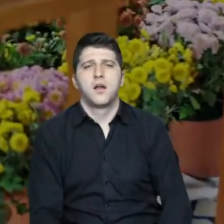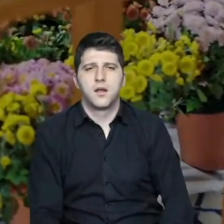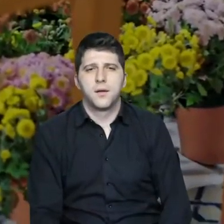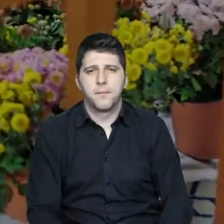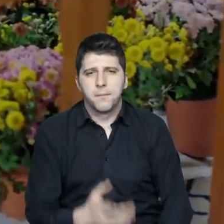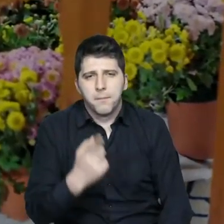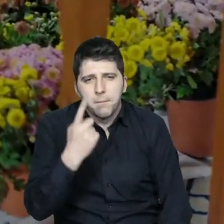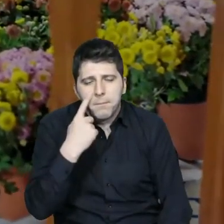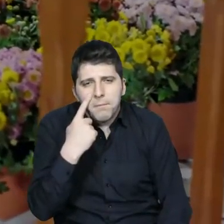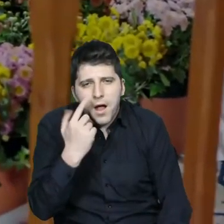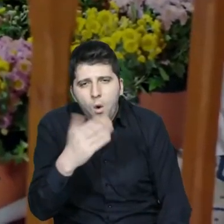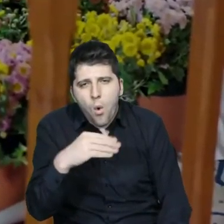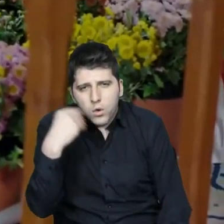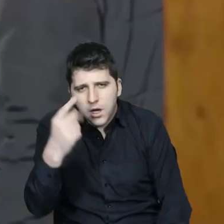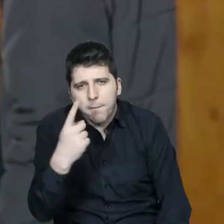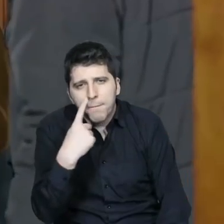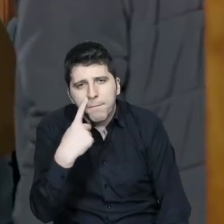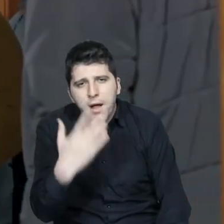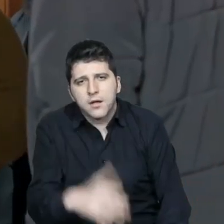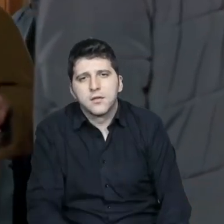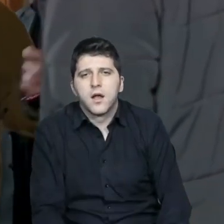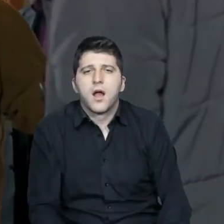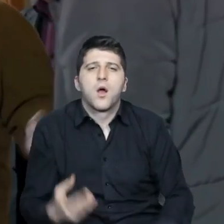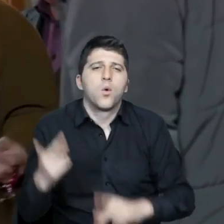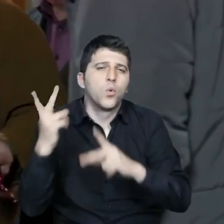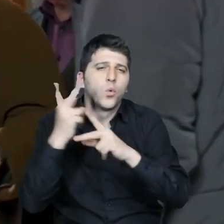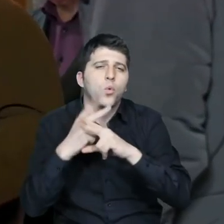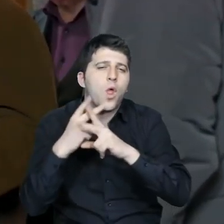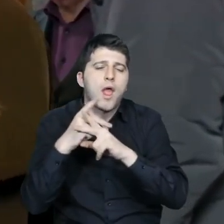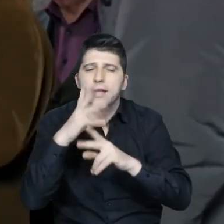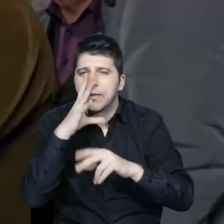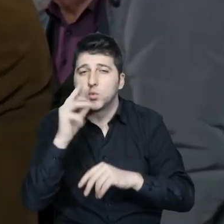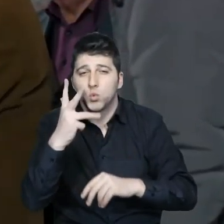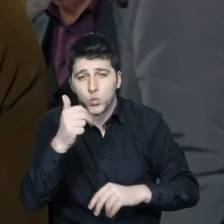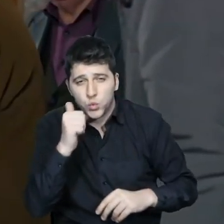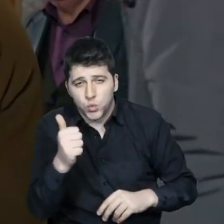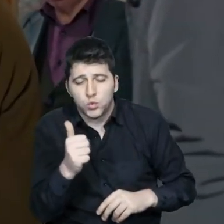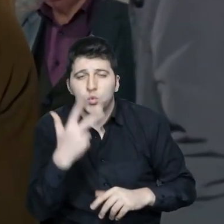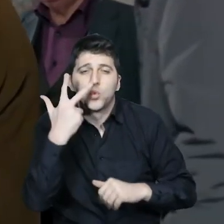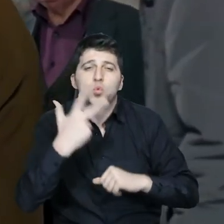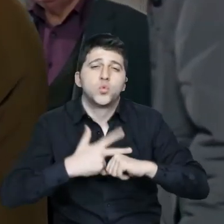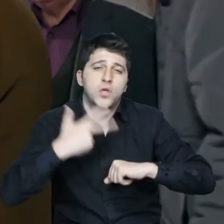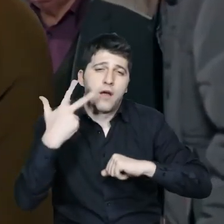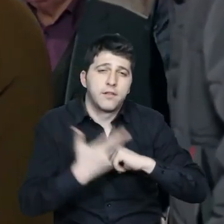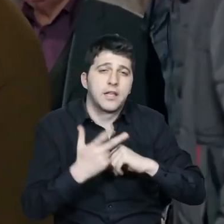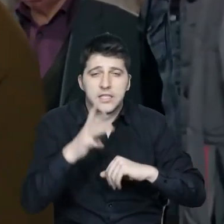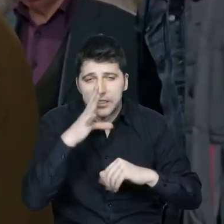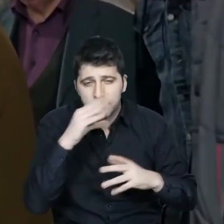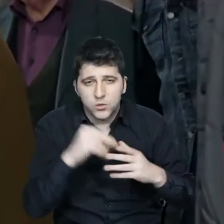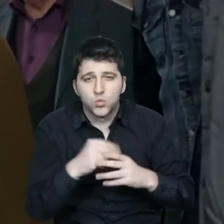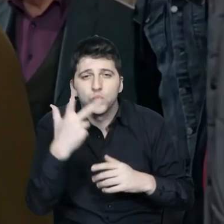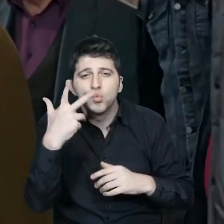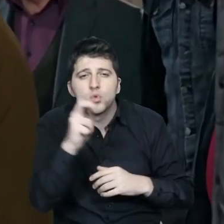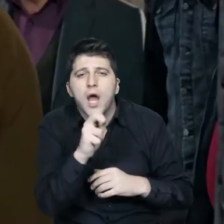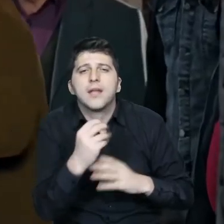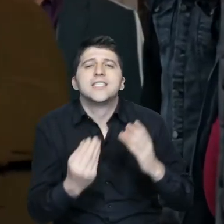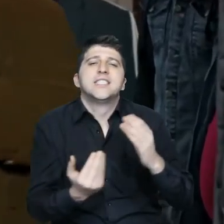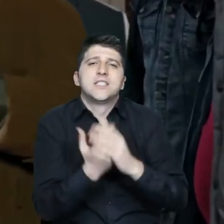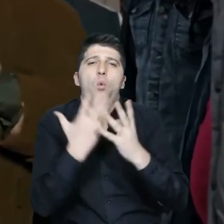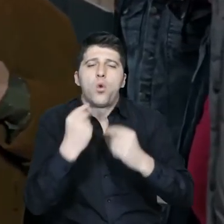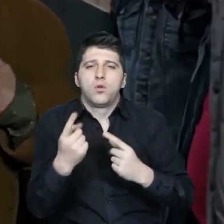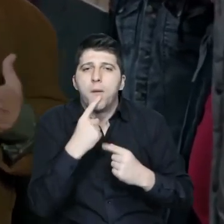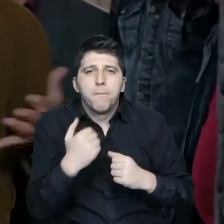Bak, bak hocam görüyor musun? Kimi rüya için 3 gün, kimisi için 3 hafta... Kimisi için 3 ayda çıkar diyorlar.